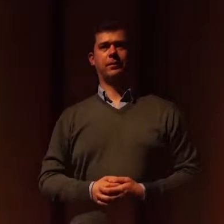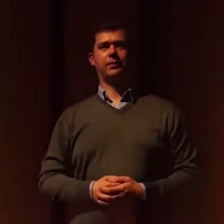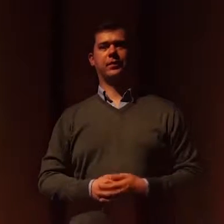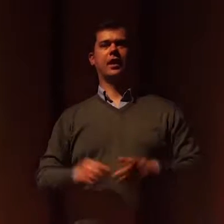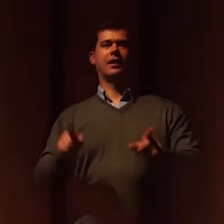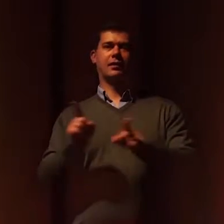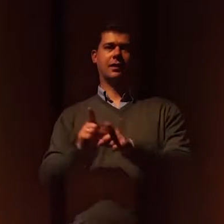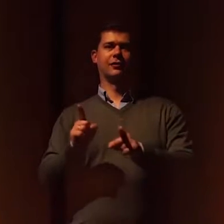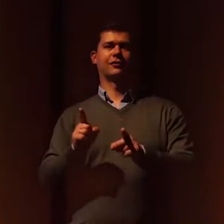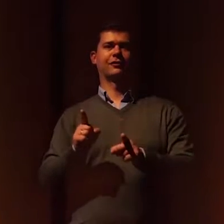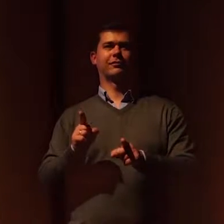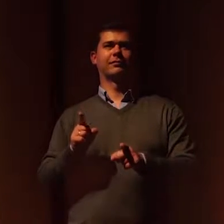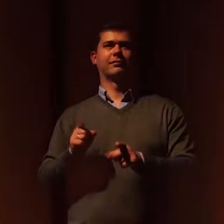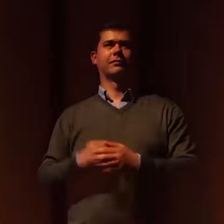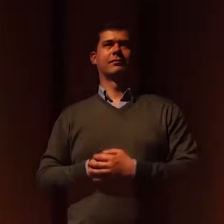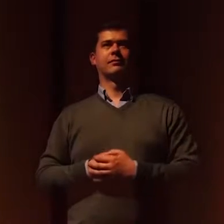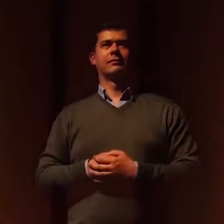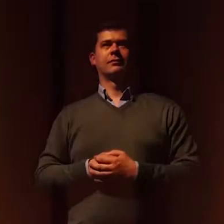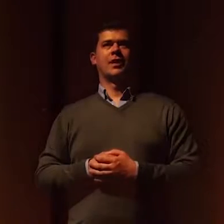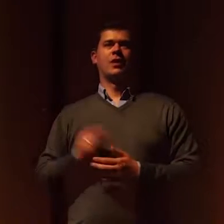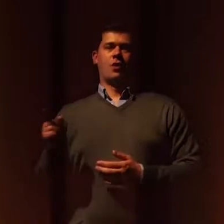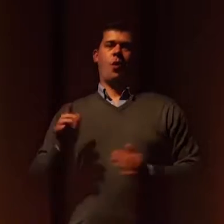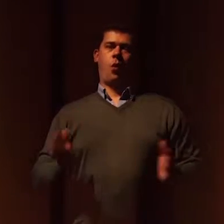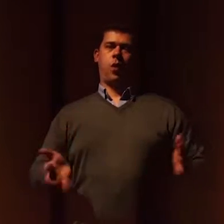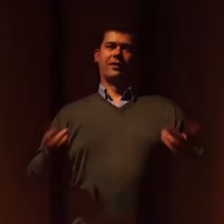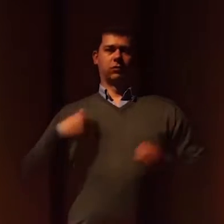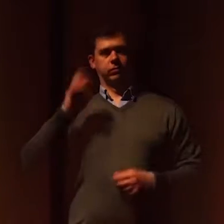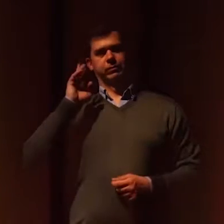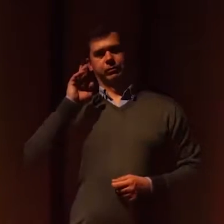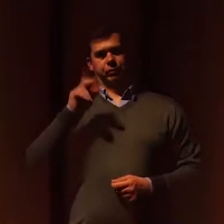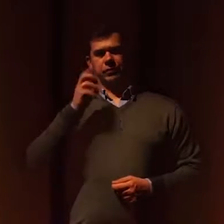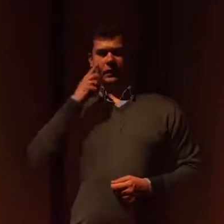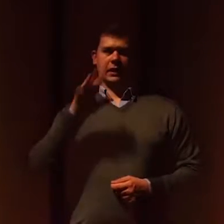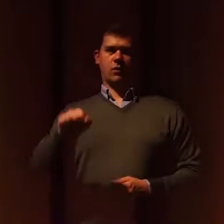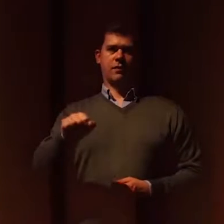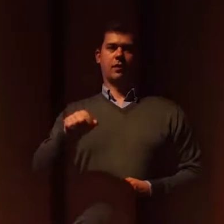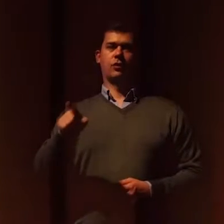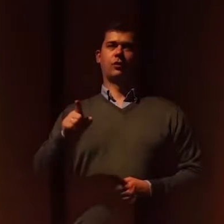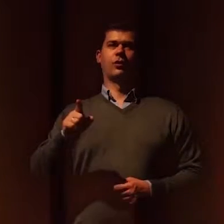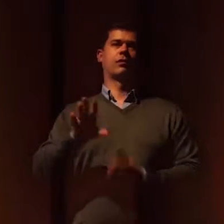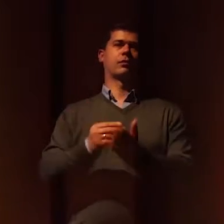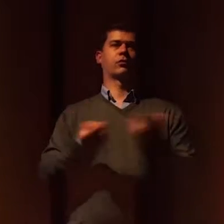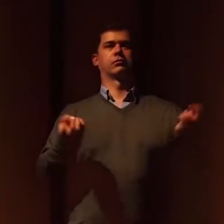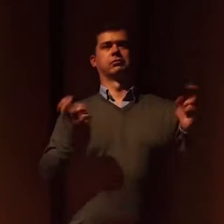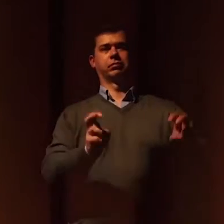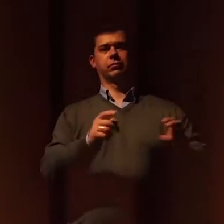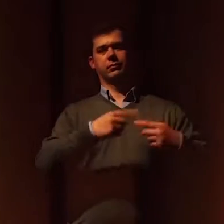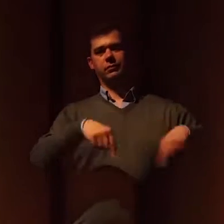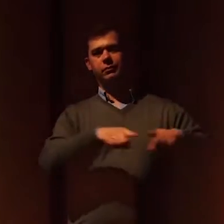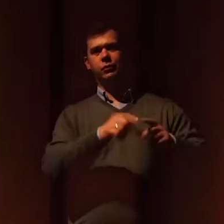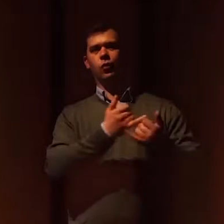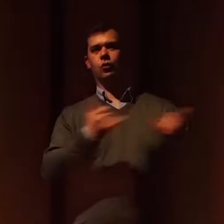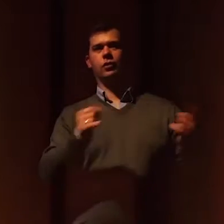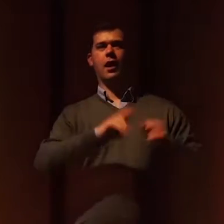też łatwo było zauważyć że strony te instytucje istnieją są zakorzenione